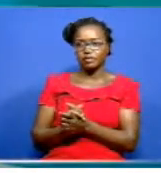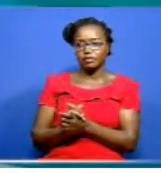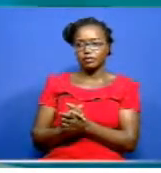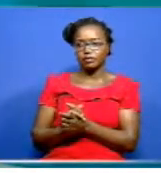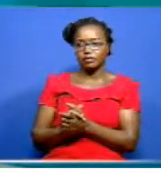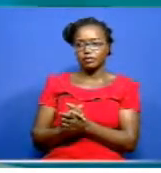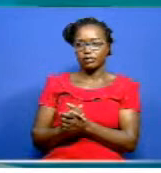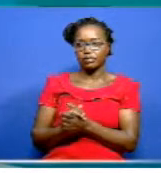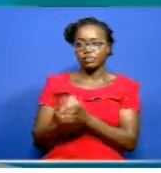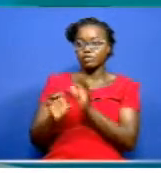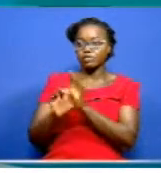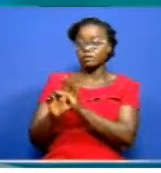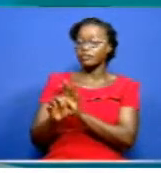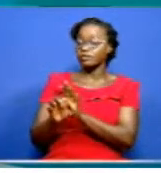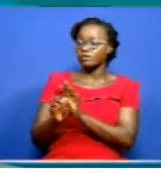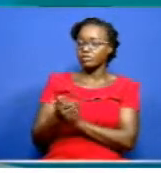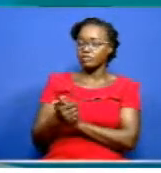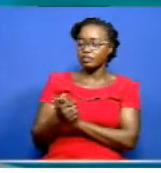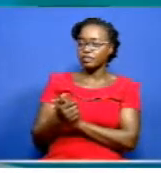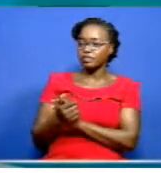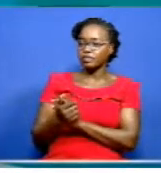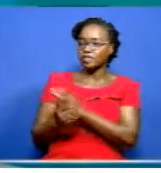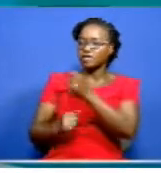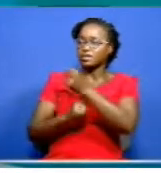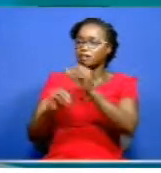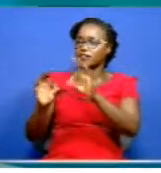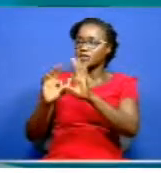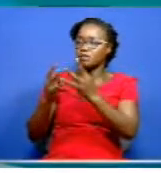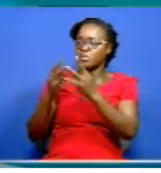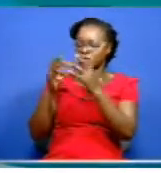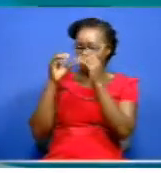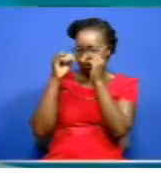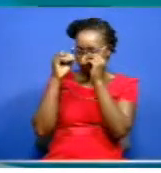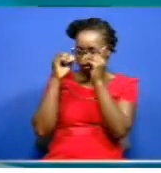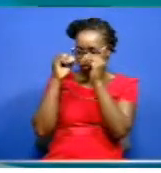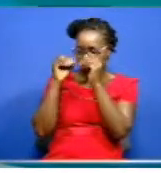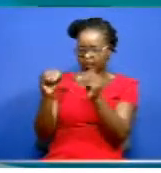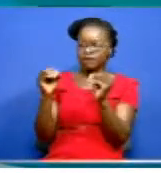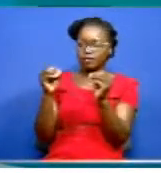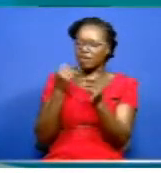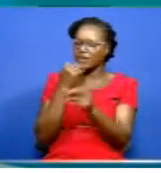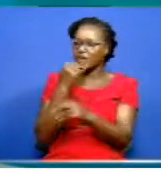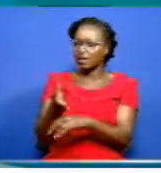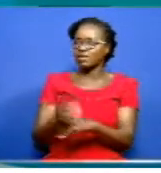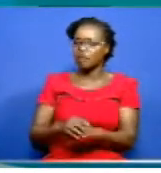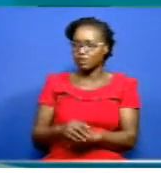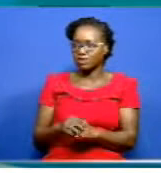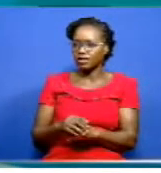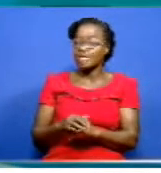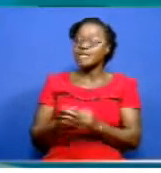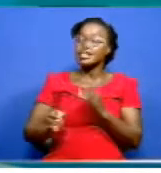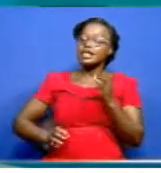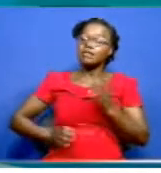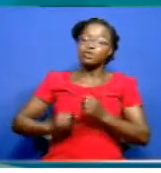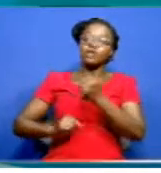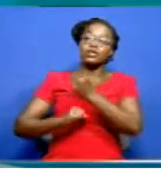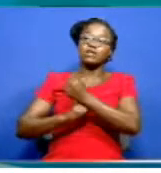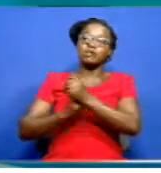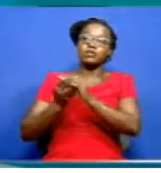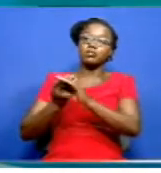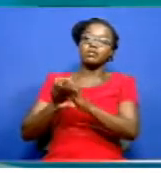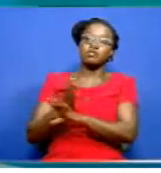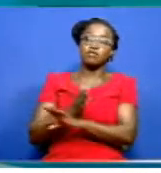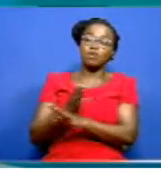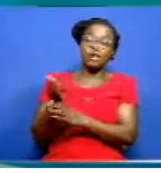for instance, in this case, support from the family hakuna. Hiyo sasa ni emotional support. Bado hatujaingia upande